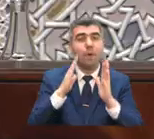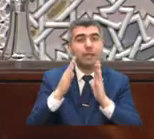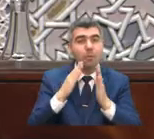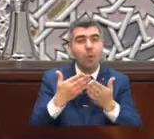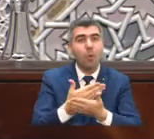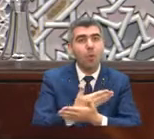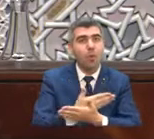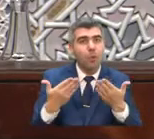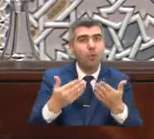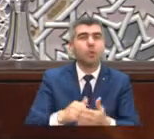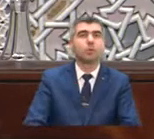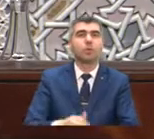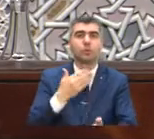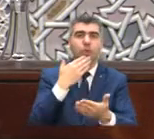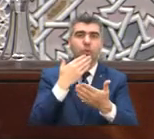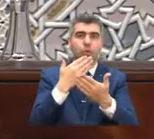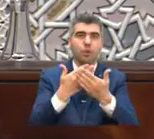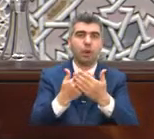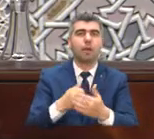المحترم، شكرا.